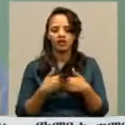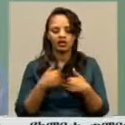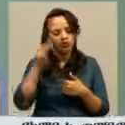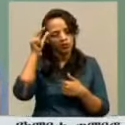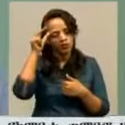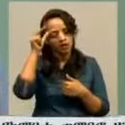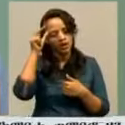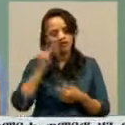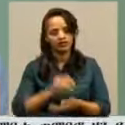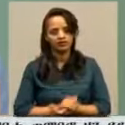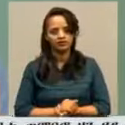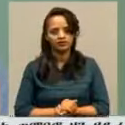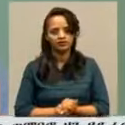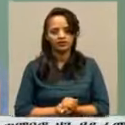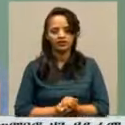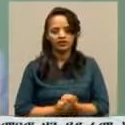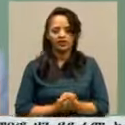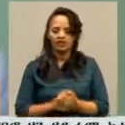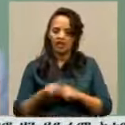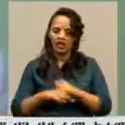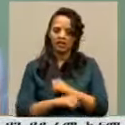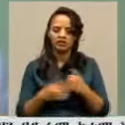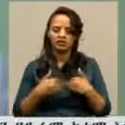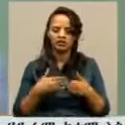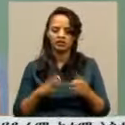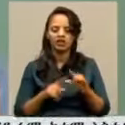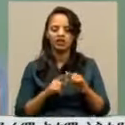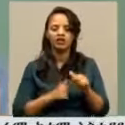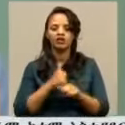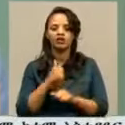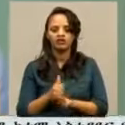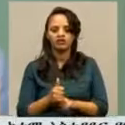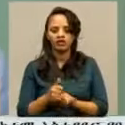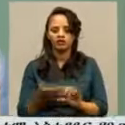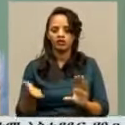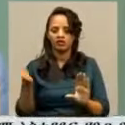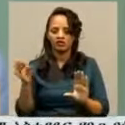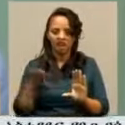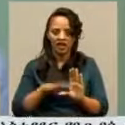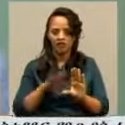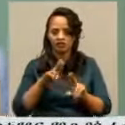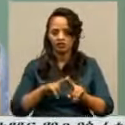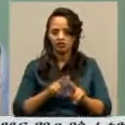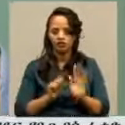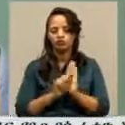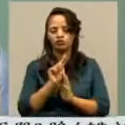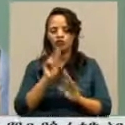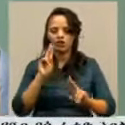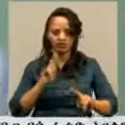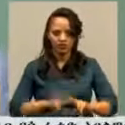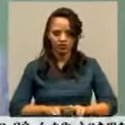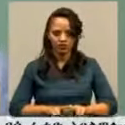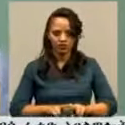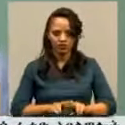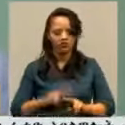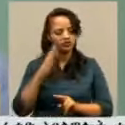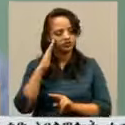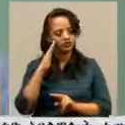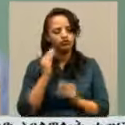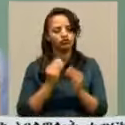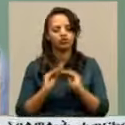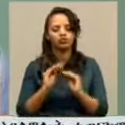ላለው ባህል ዘላቂነት ባለው መልኩ ከቃል ባለፈ በዶክመንት አስቀምጦ ከቃል ባለፈ በቴክኖሎጂ አስደግፎ እንደዚሁ ደግሞ እንዲታወቁ